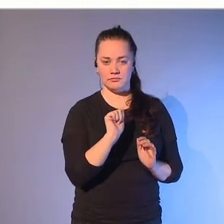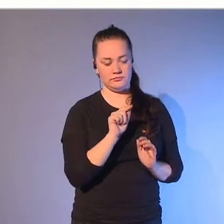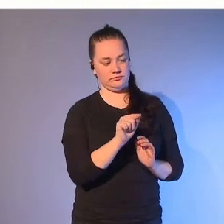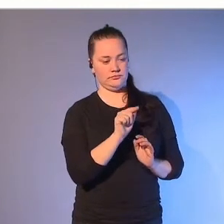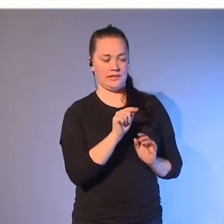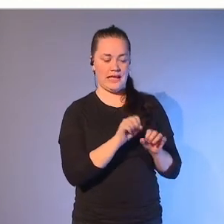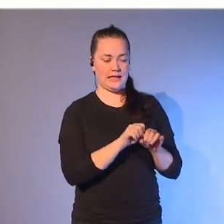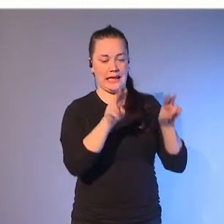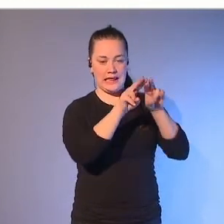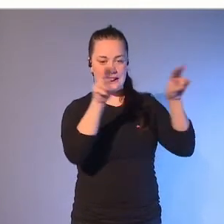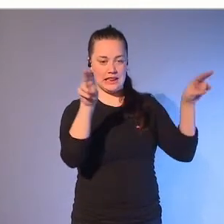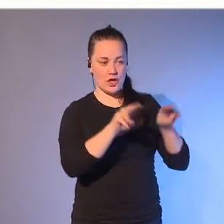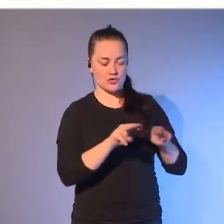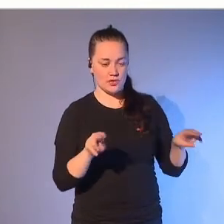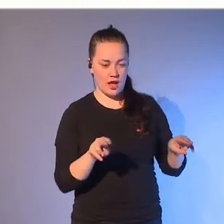en internasjonal